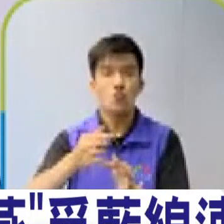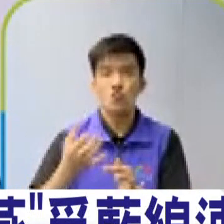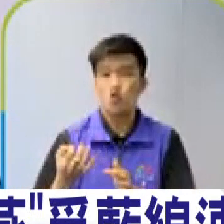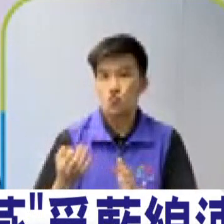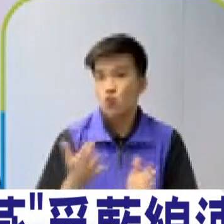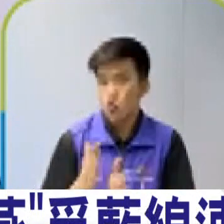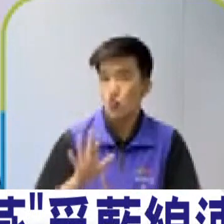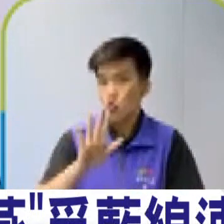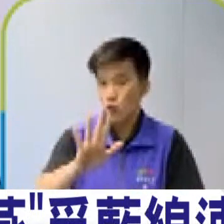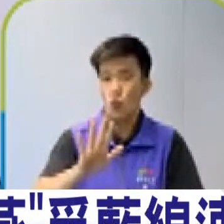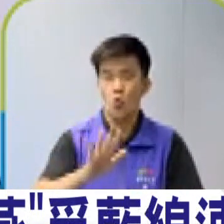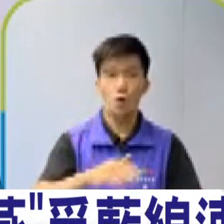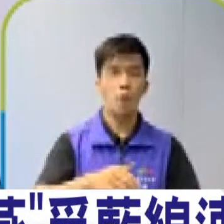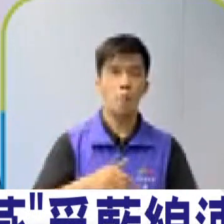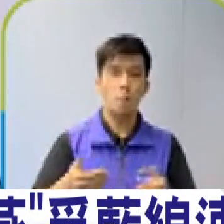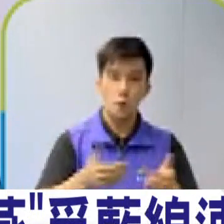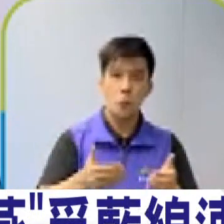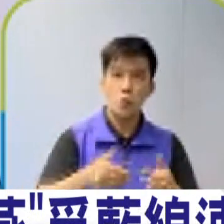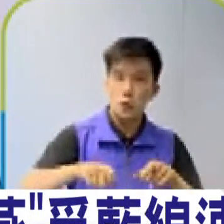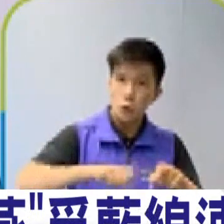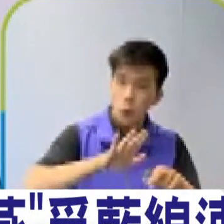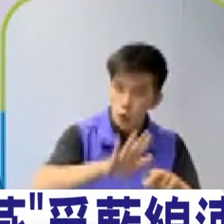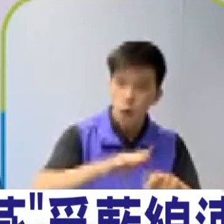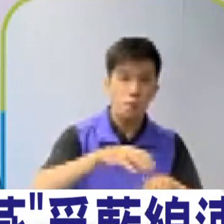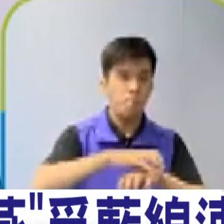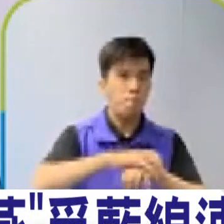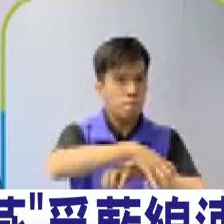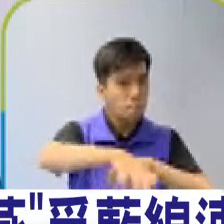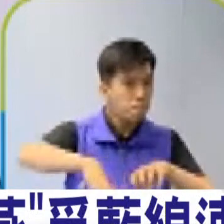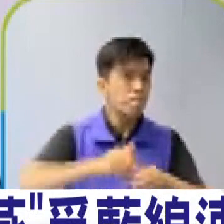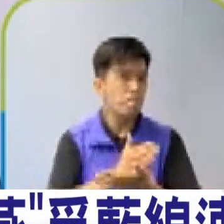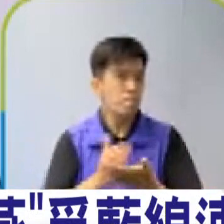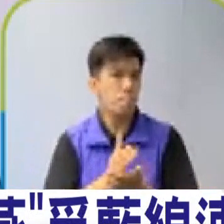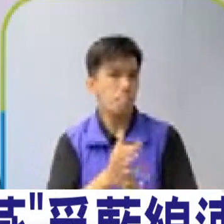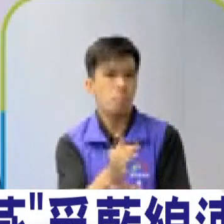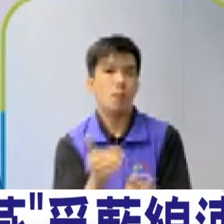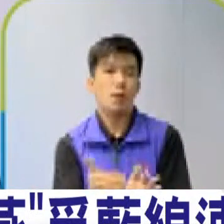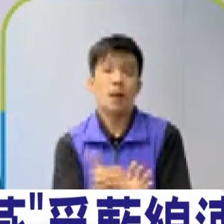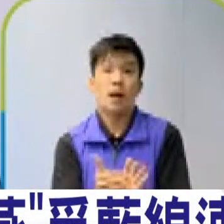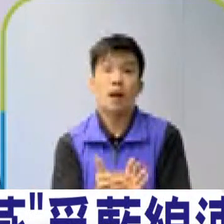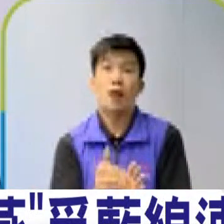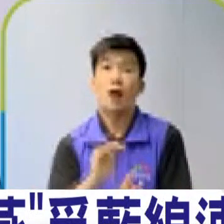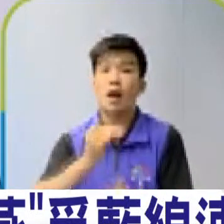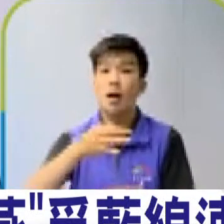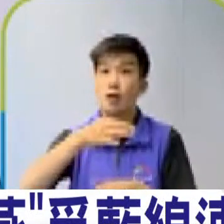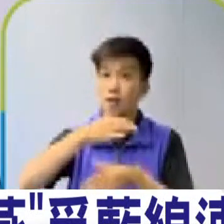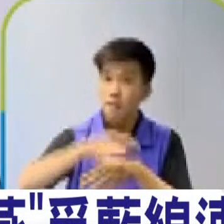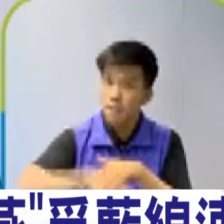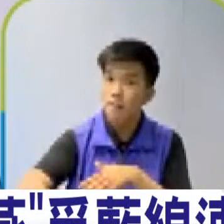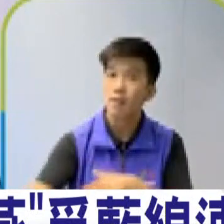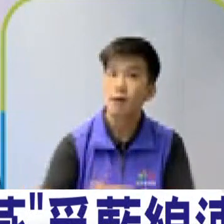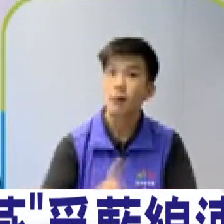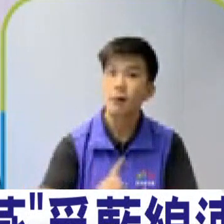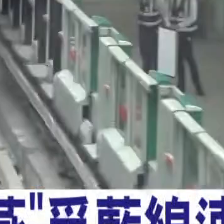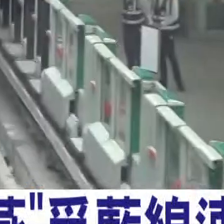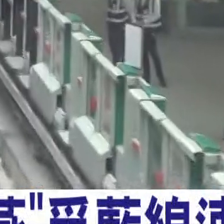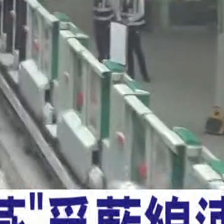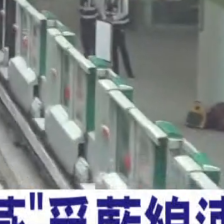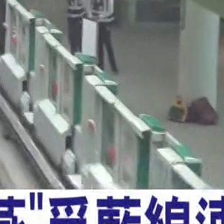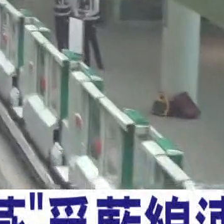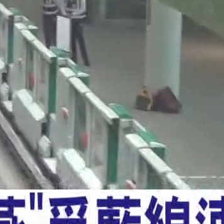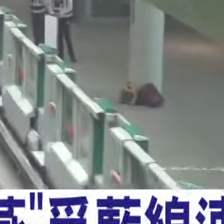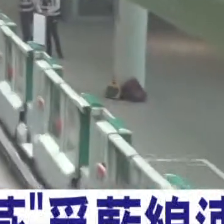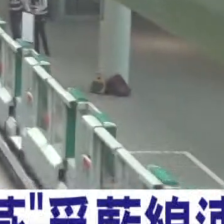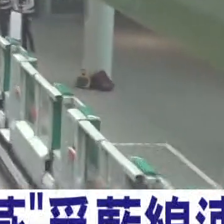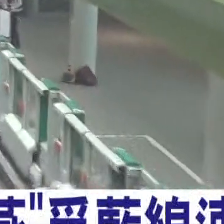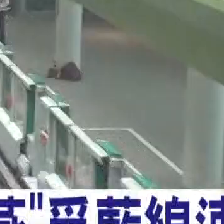路线准备好了。评比环评也 OK 了哈，那只待报准开工。 捷运蓝